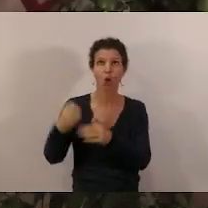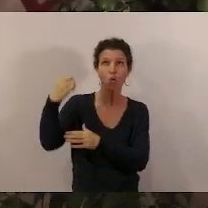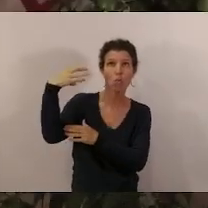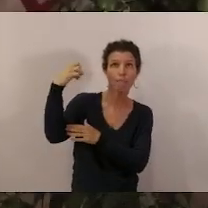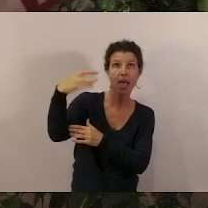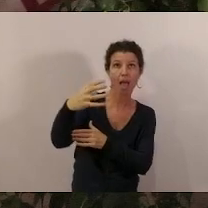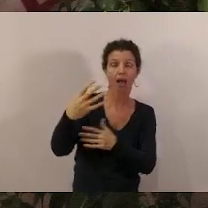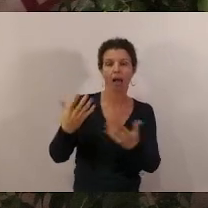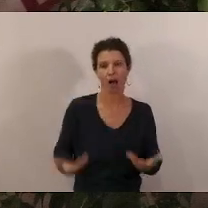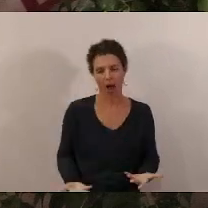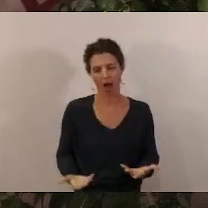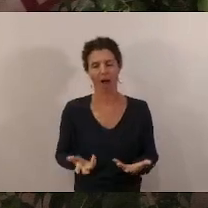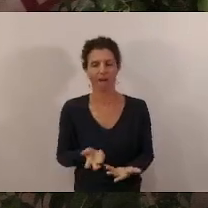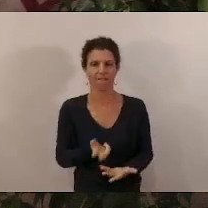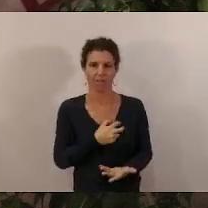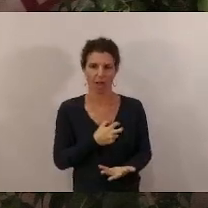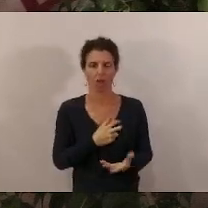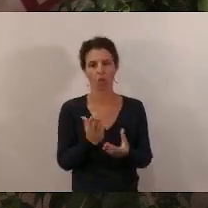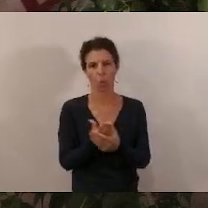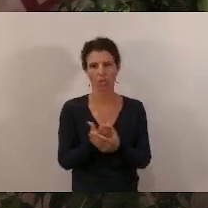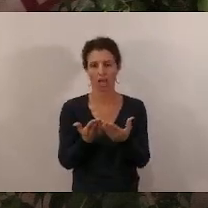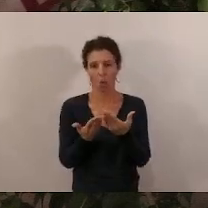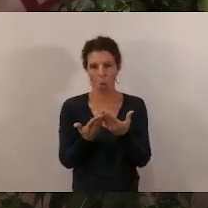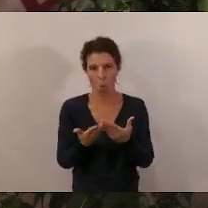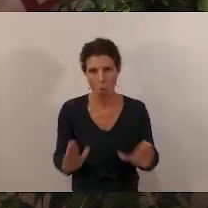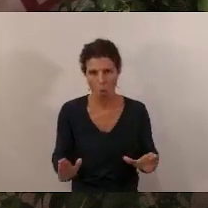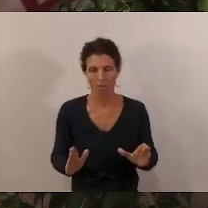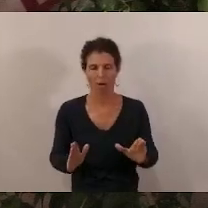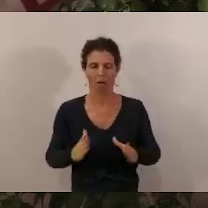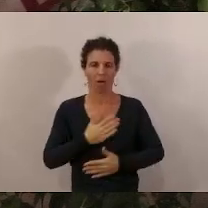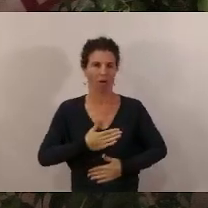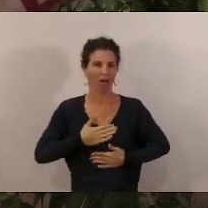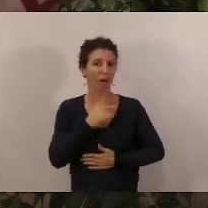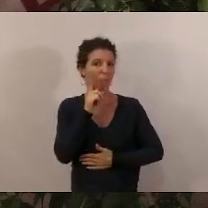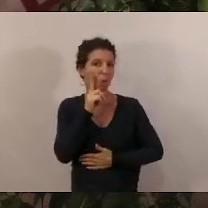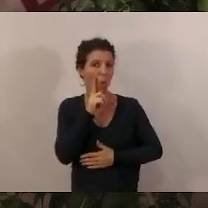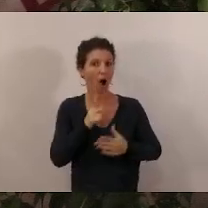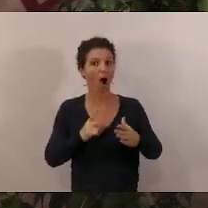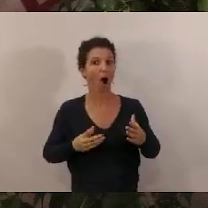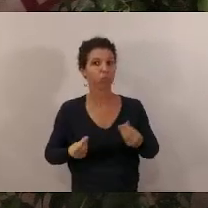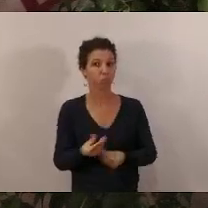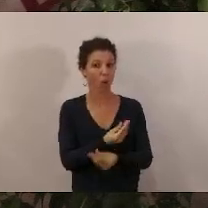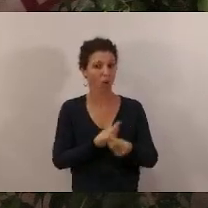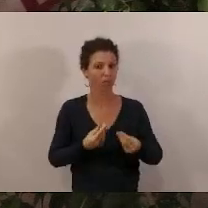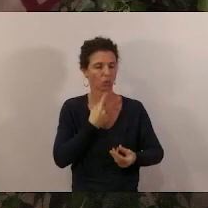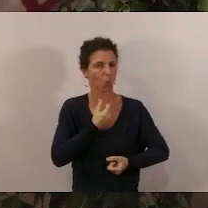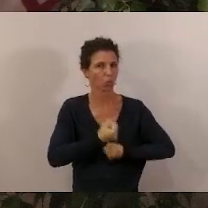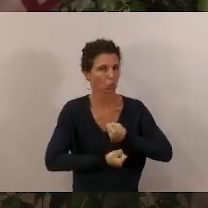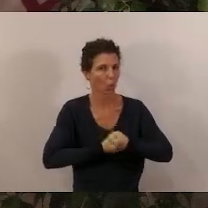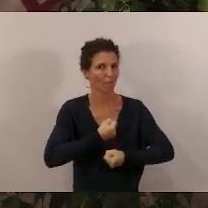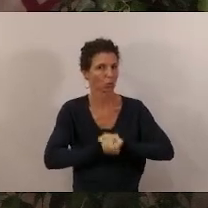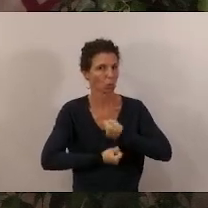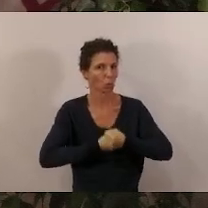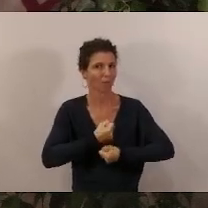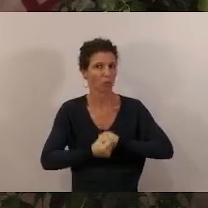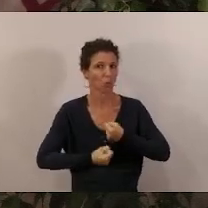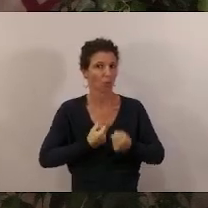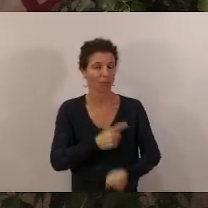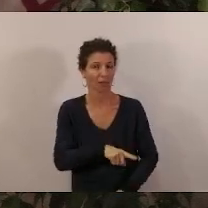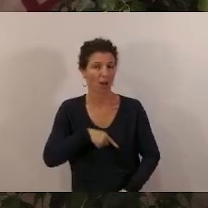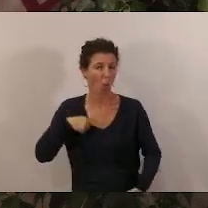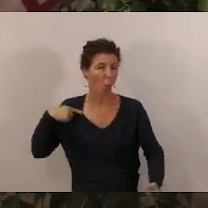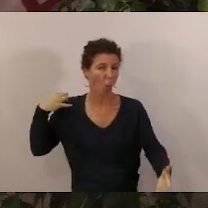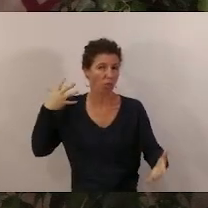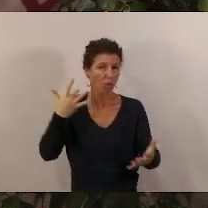vraiment que ce dossier s'ouvre, parce que la population de cette partie de rue souffre depuis très très longtemps, depuis de trop